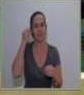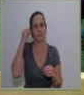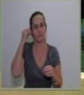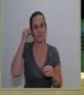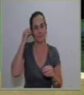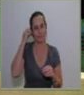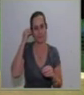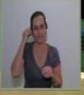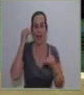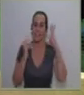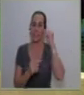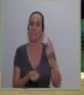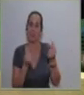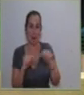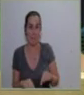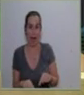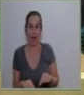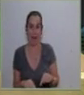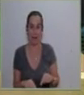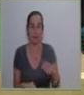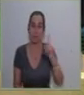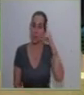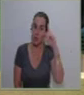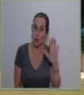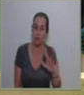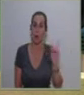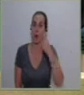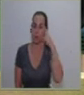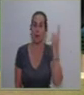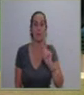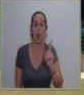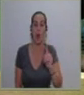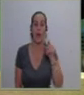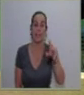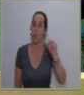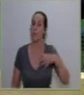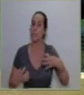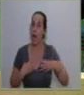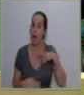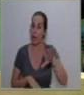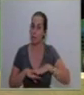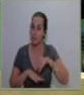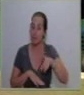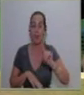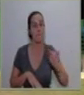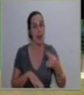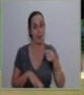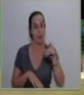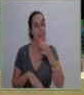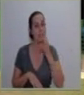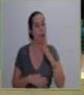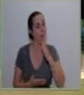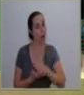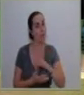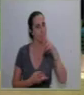כמו בבית. אז באמת כיף שבאת, מי שיודע, כולם יודעים, אבל מי שלא יודע, נואל היא שחקנית, ולמרות שהיא צעירה, היא